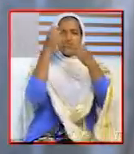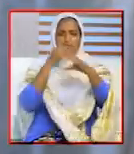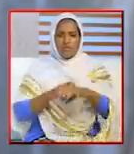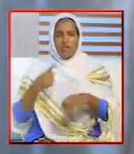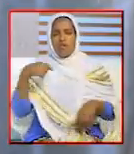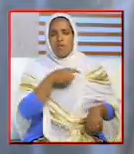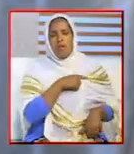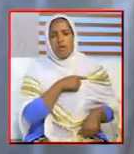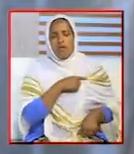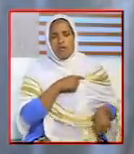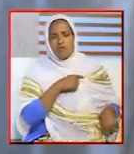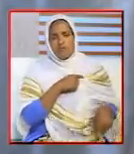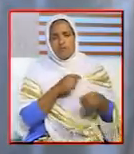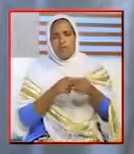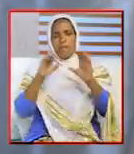በአብዛኛው